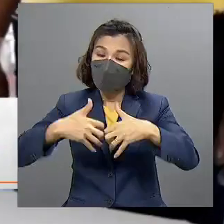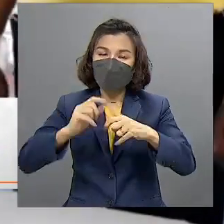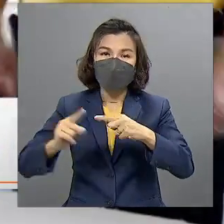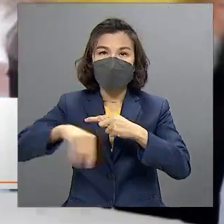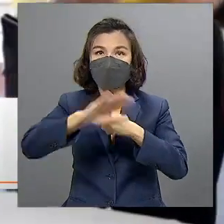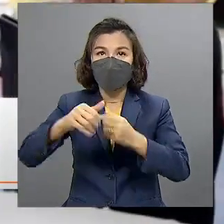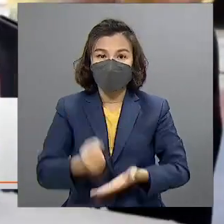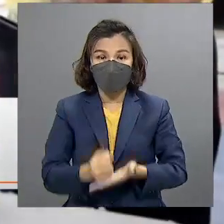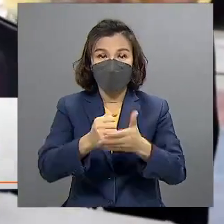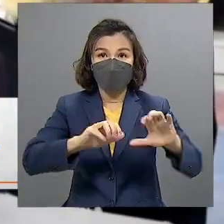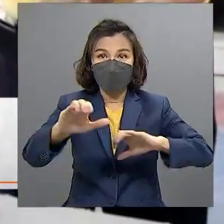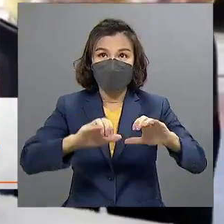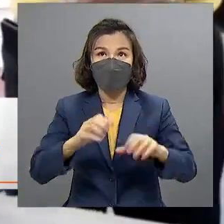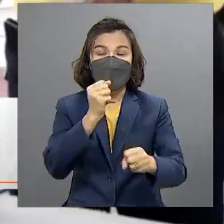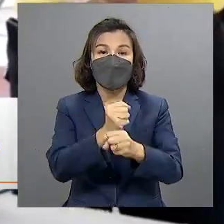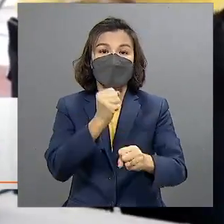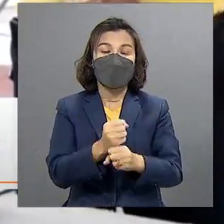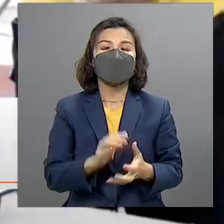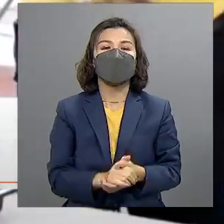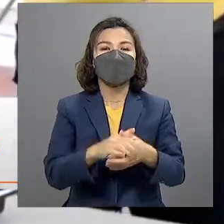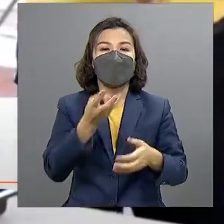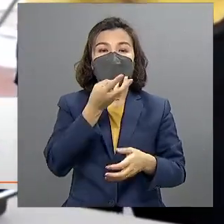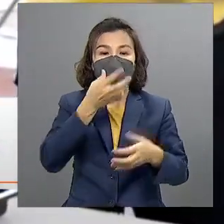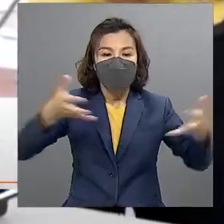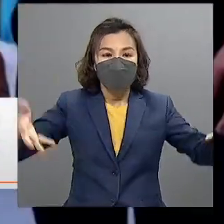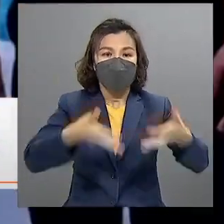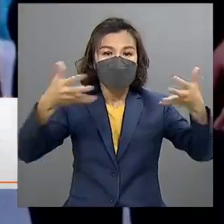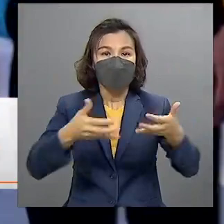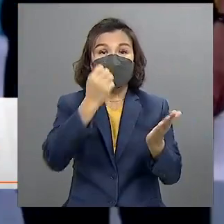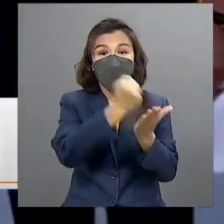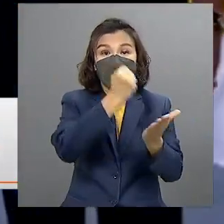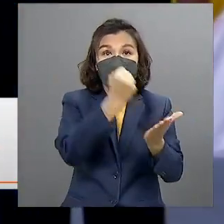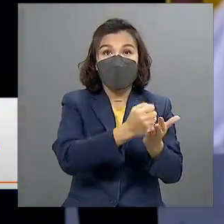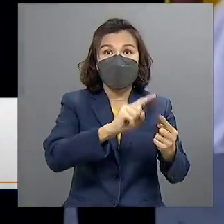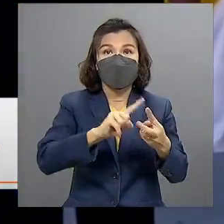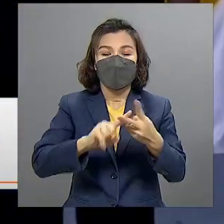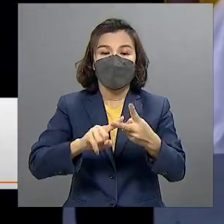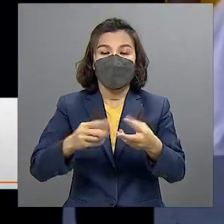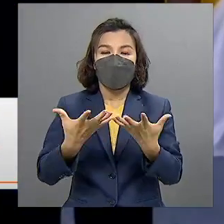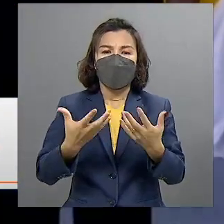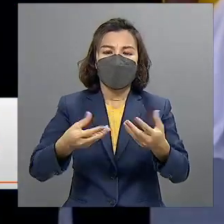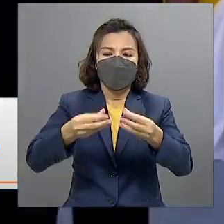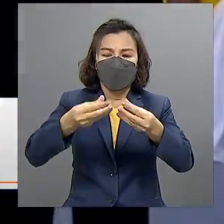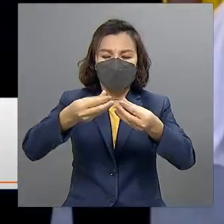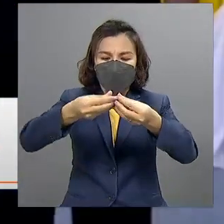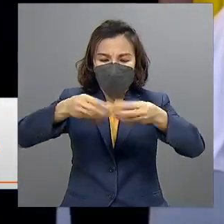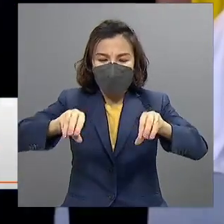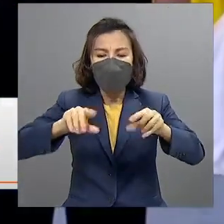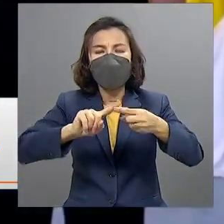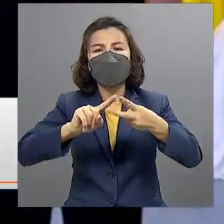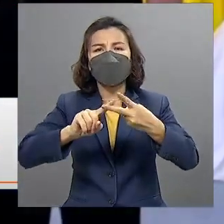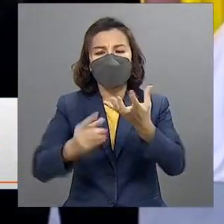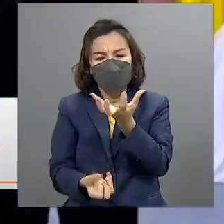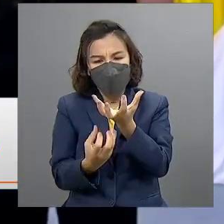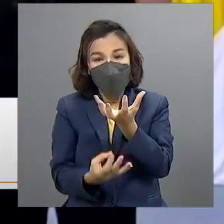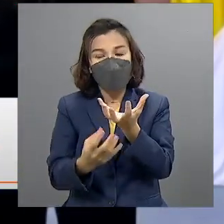นูข้าวผัดน้ำพริกเผาไข่ต้มและไข่ดาวพร้อมกับรับมอบสิ่งของเครื่องอุปโภคบริโภคและอุปกรณ์จำเป็